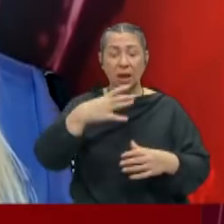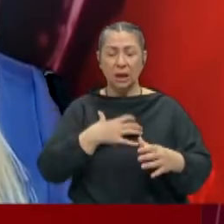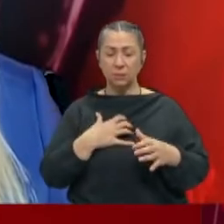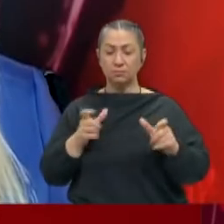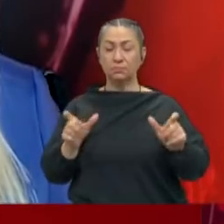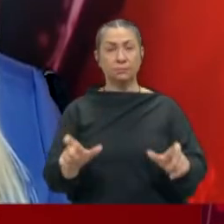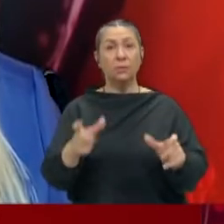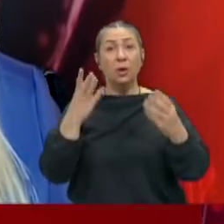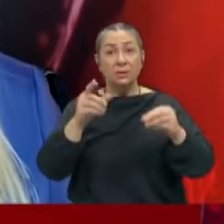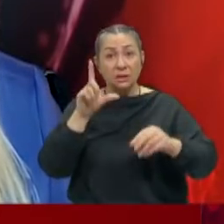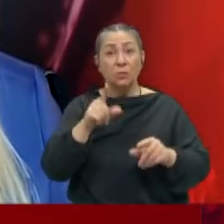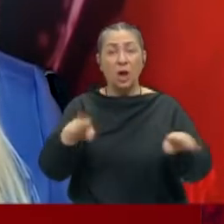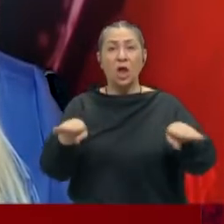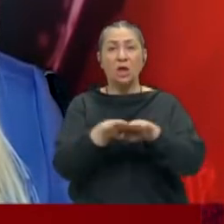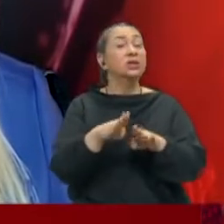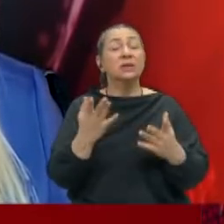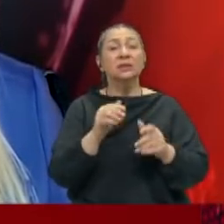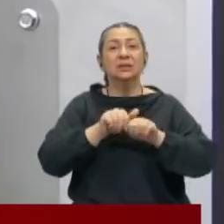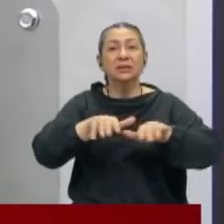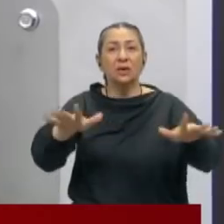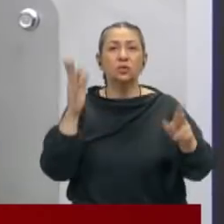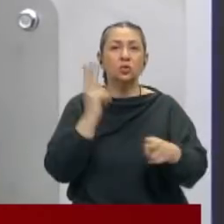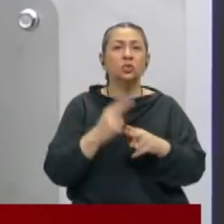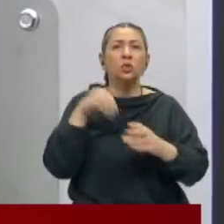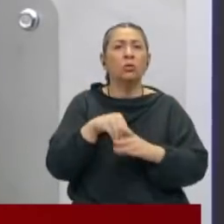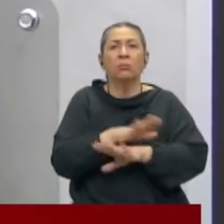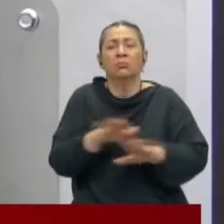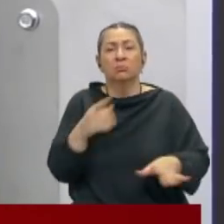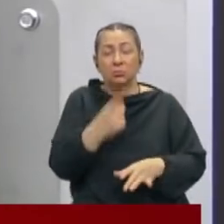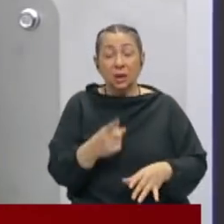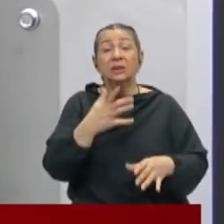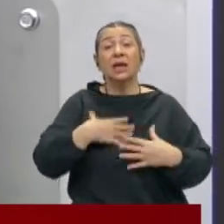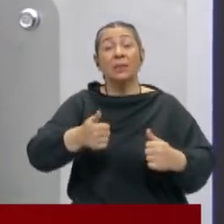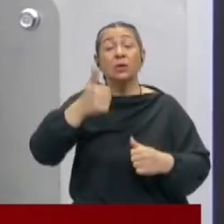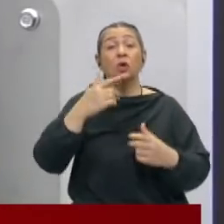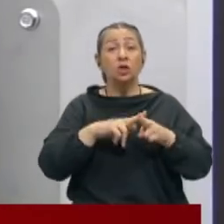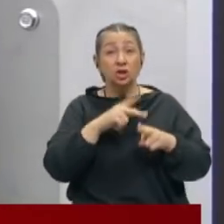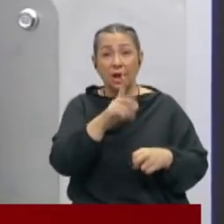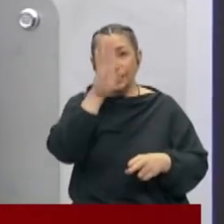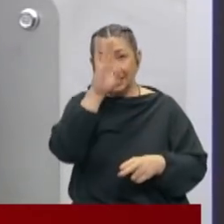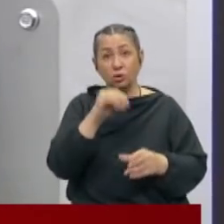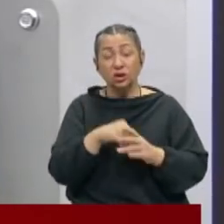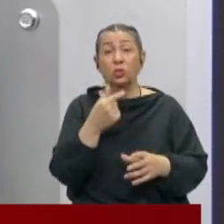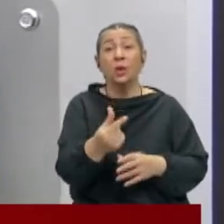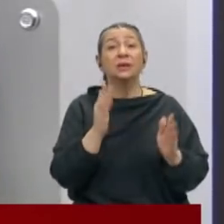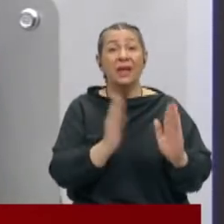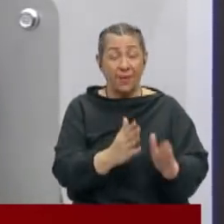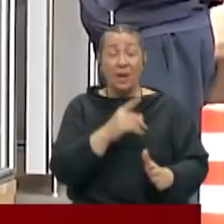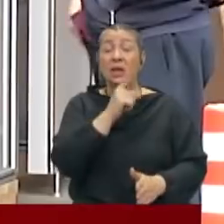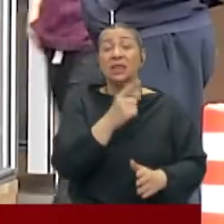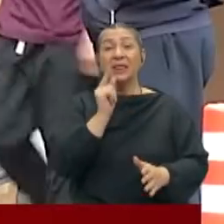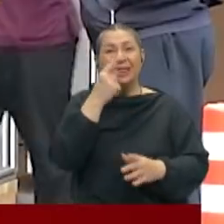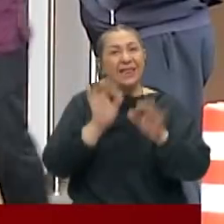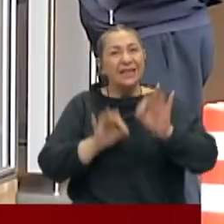otokontrolünü sağlasın. Bu eşittir salgının sonu demek. Sağlık Bakanı Koca İstanbul için uyarılarını sürdürüyor ama test